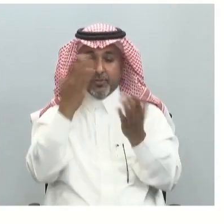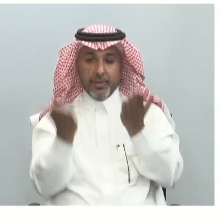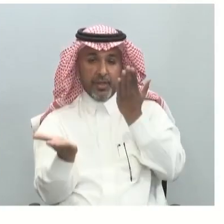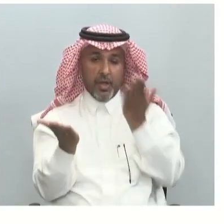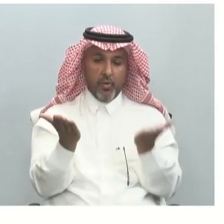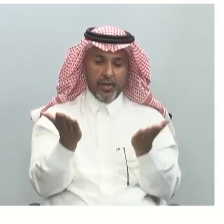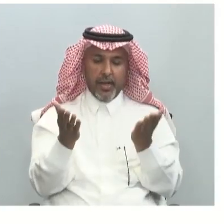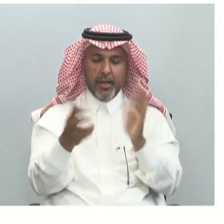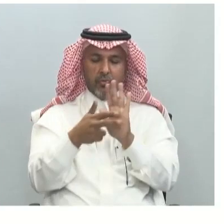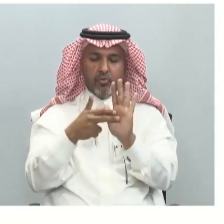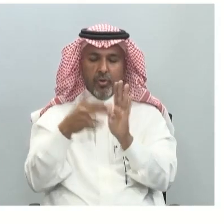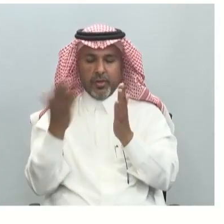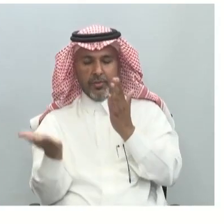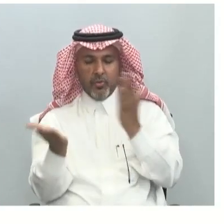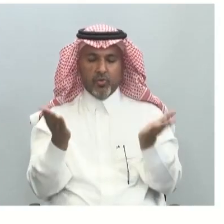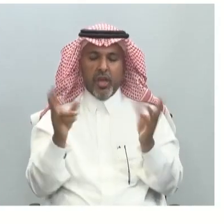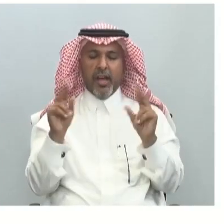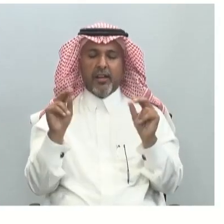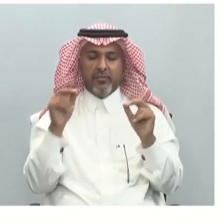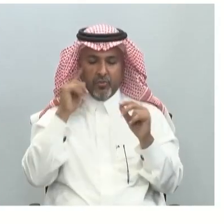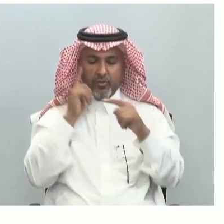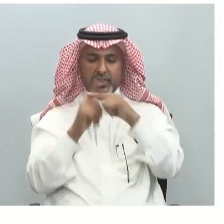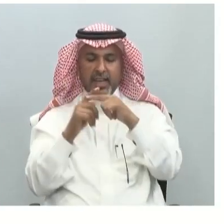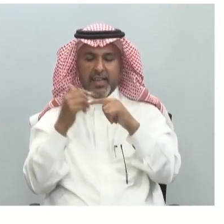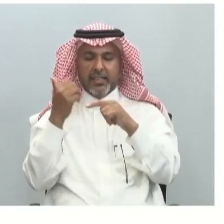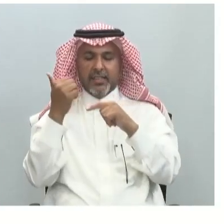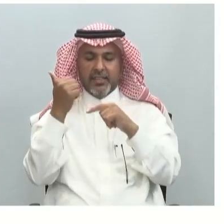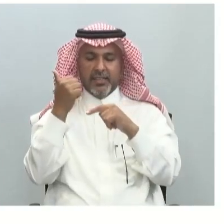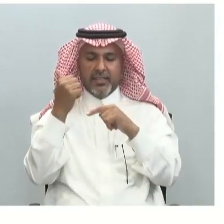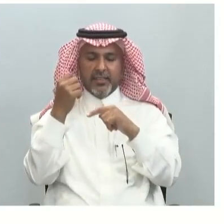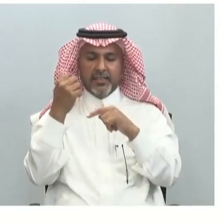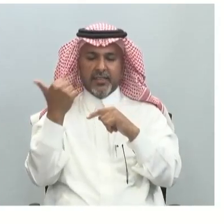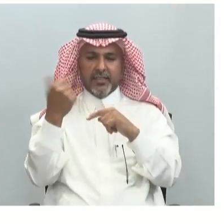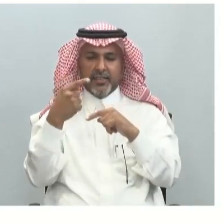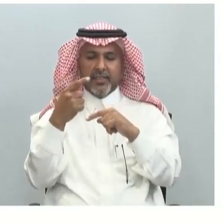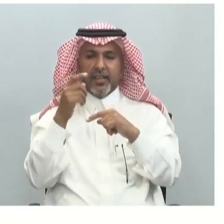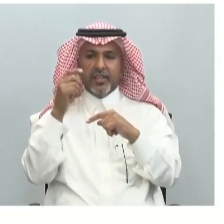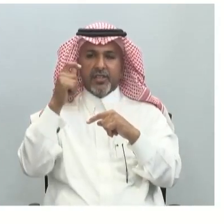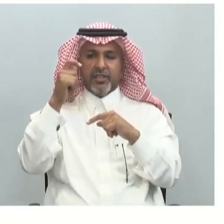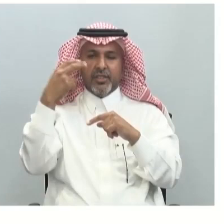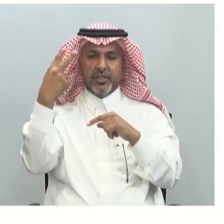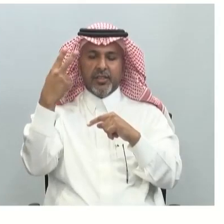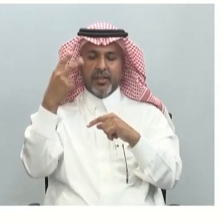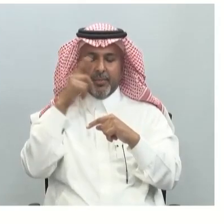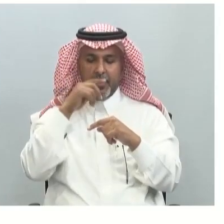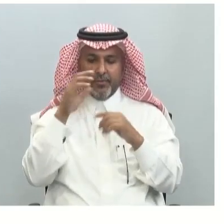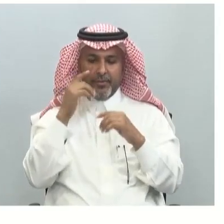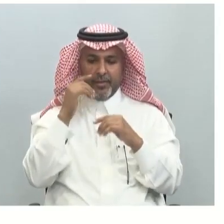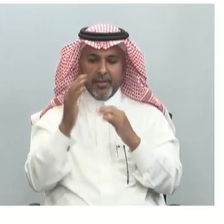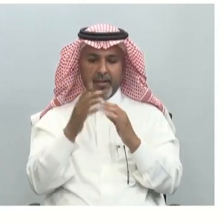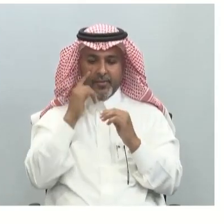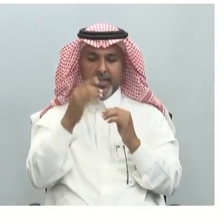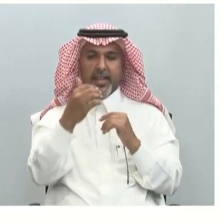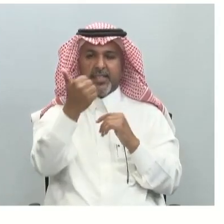فبيكون عندي في الطرف الايسر سته عشر تي تربيع تساوي خمسون انا ابغى تيل